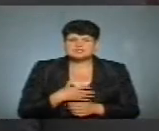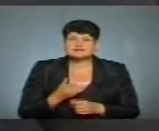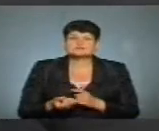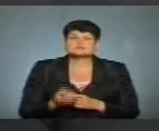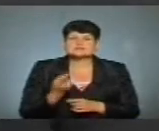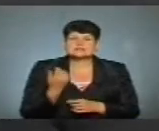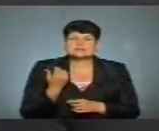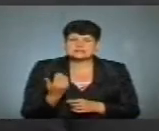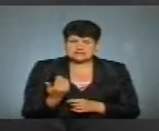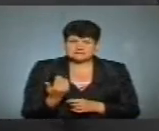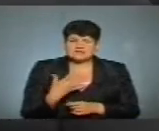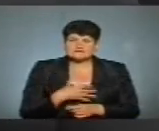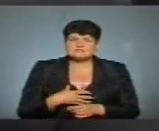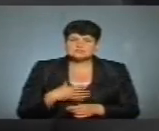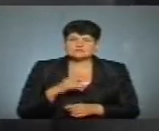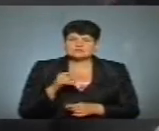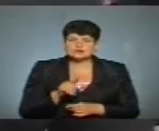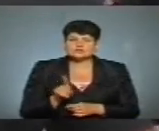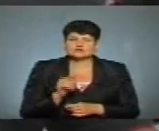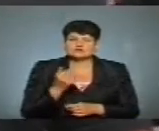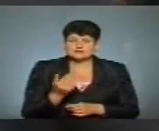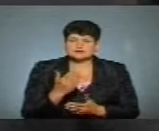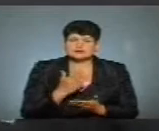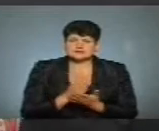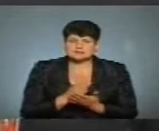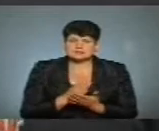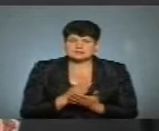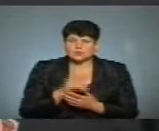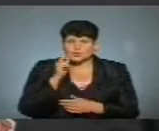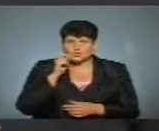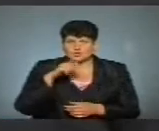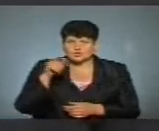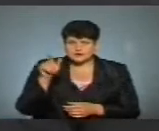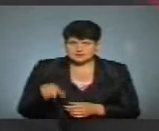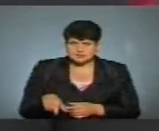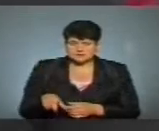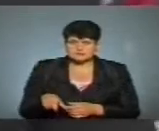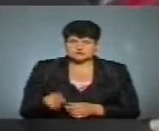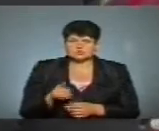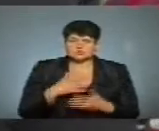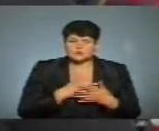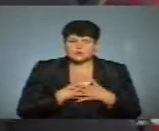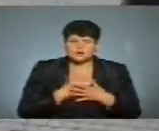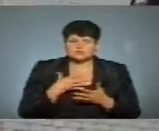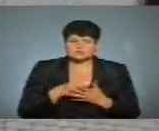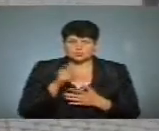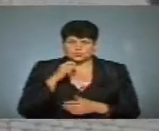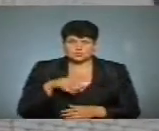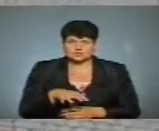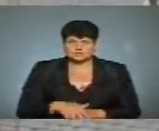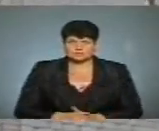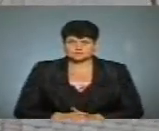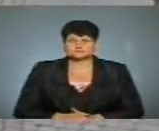ти, важливо те, що ти є українець, що ти кохаєш свою країну.